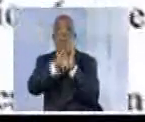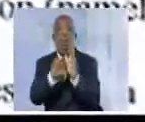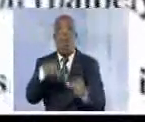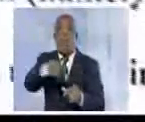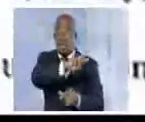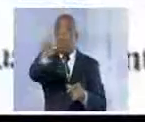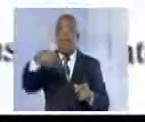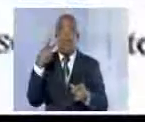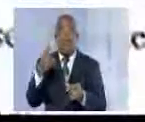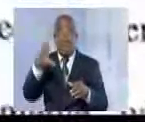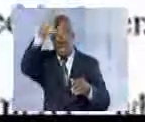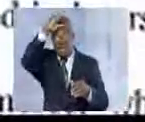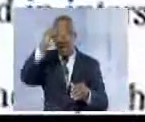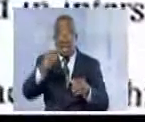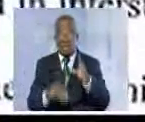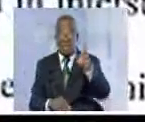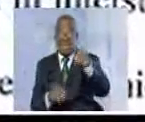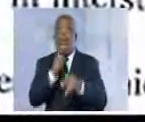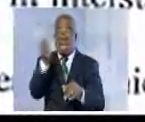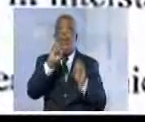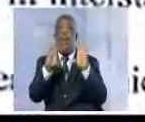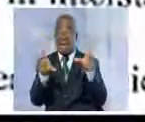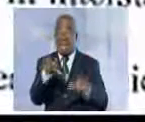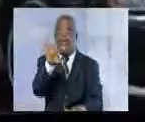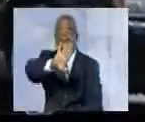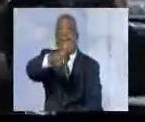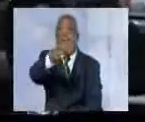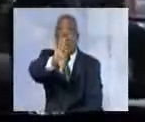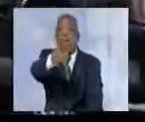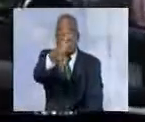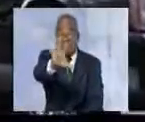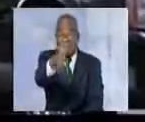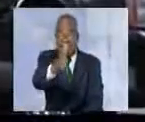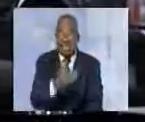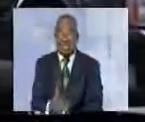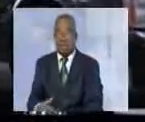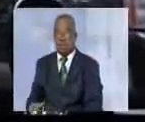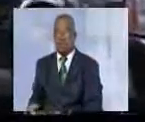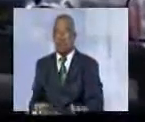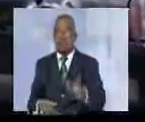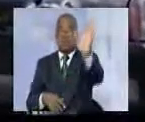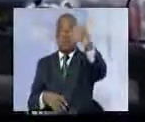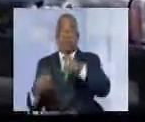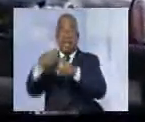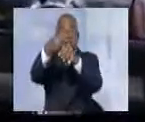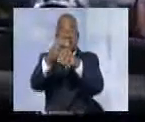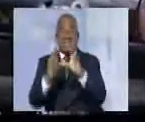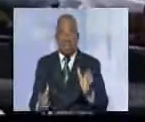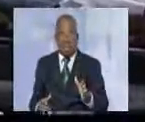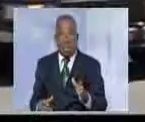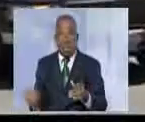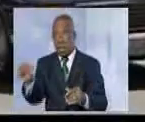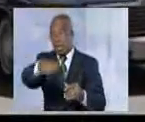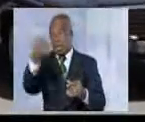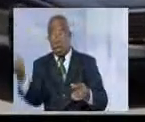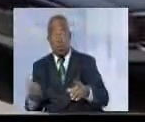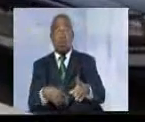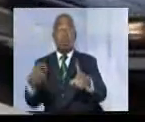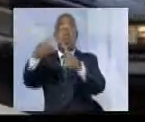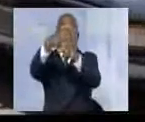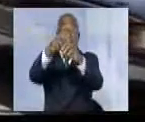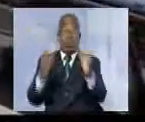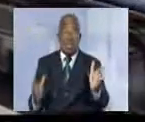été fixée au 30 mai devant le tribunal fédéral de Boston. Un hommage a été rendu aux victimes du double attentat commis par les deux frères d'origine